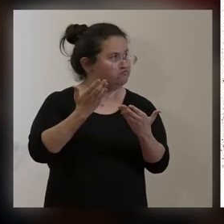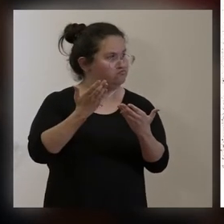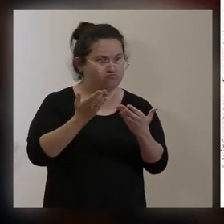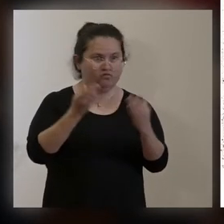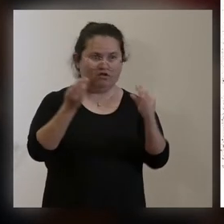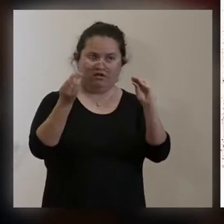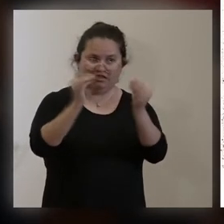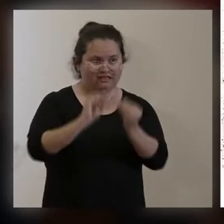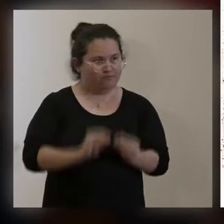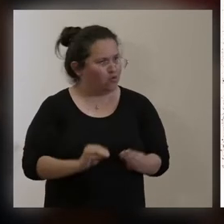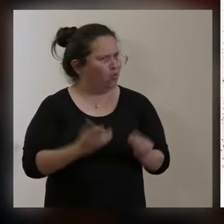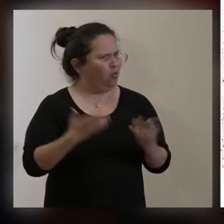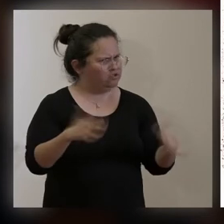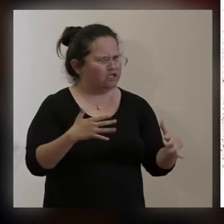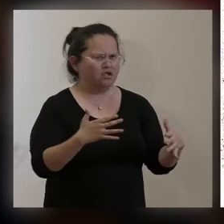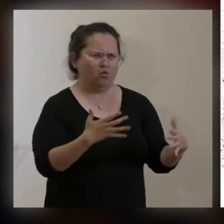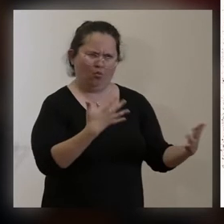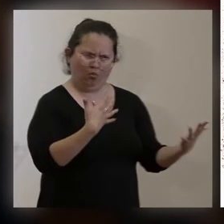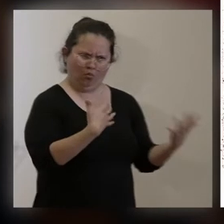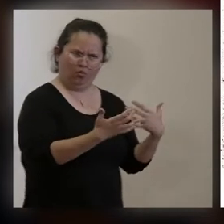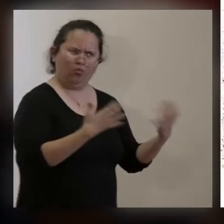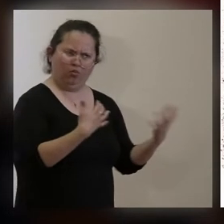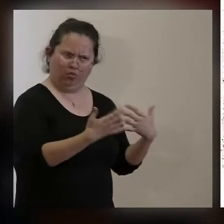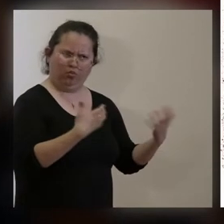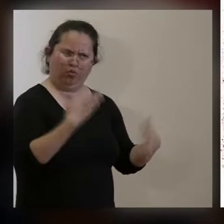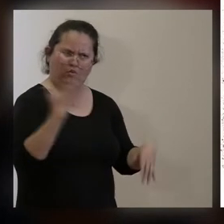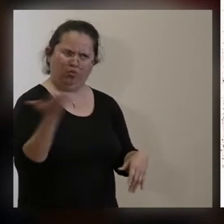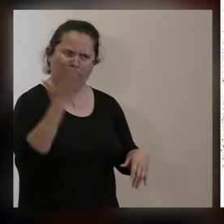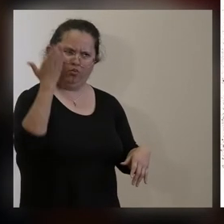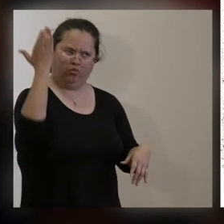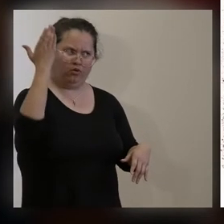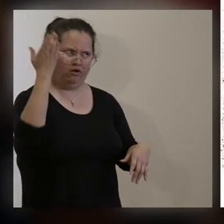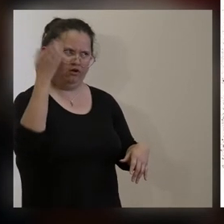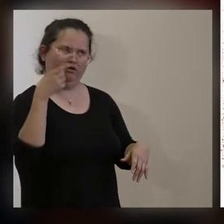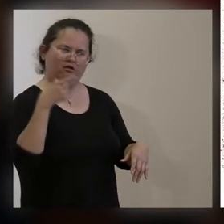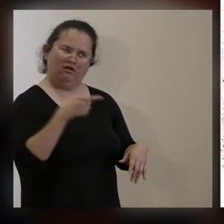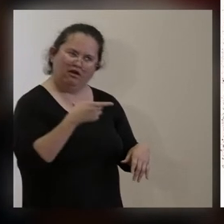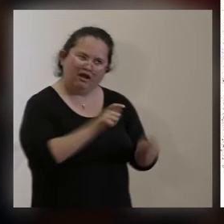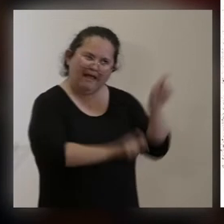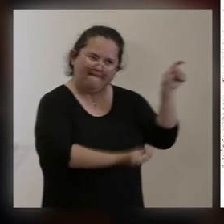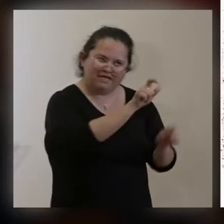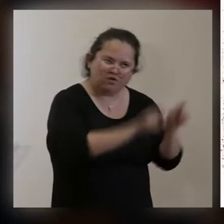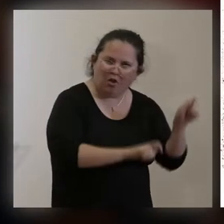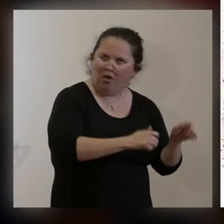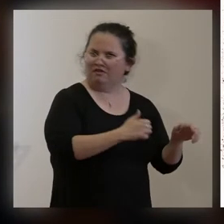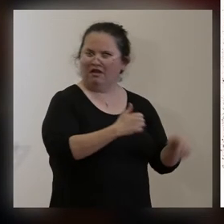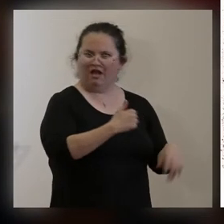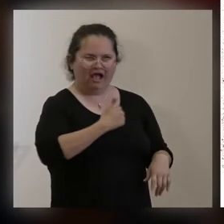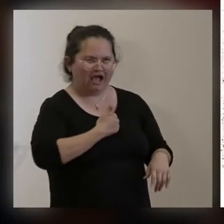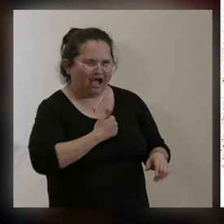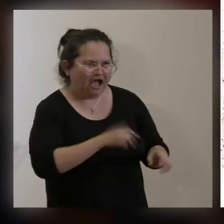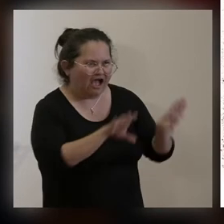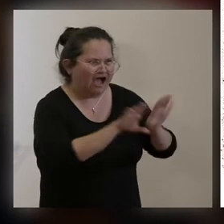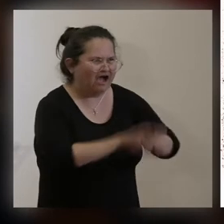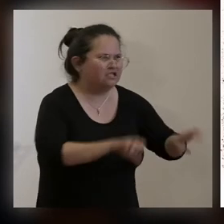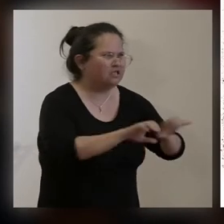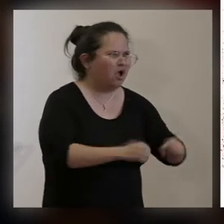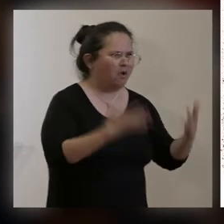de magnificence. Ce sont des artisans extrêmement habiles qui sont capables